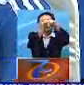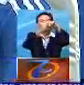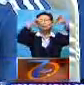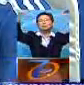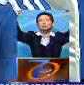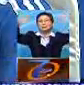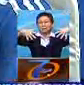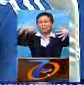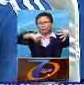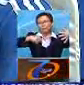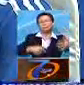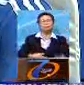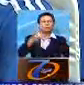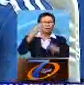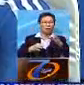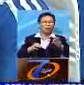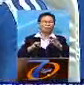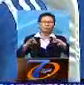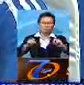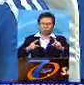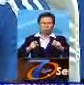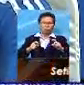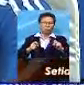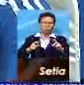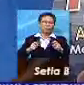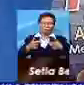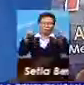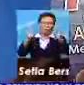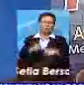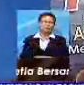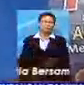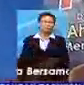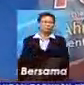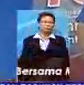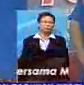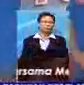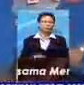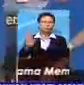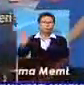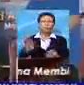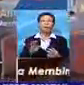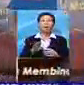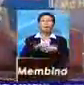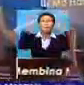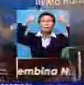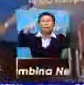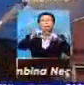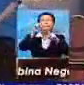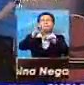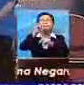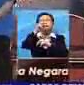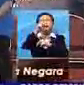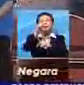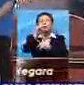ni jadi kalau terlibat dengan pihak swasta mungkin agak lebih cepat beliau yang juga presiden persatuan bola sepak